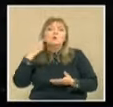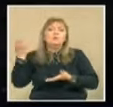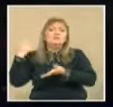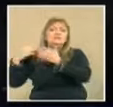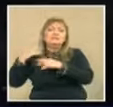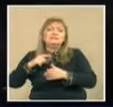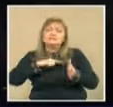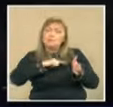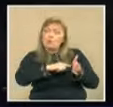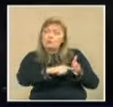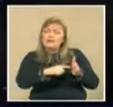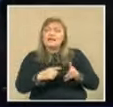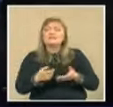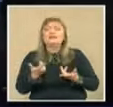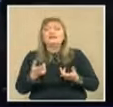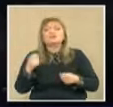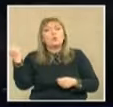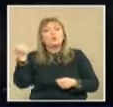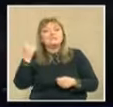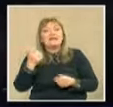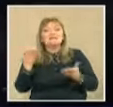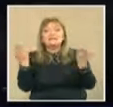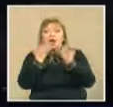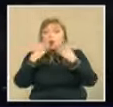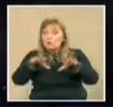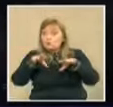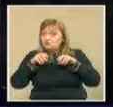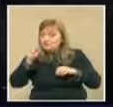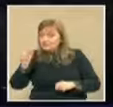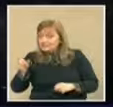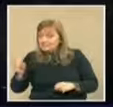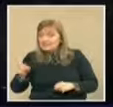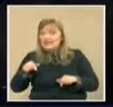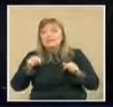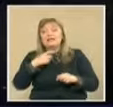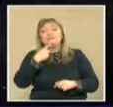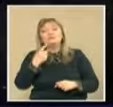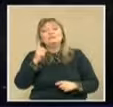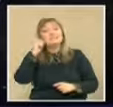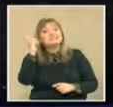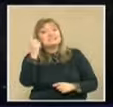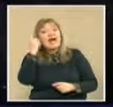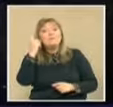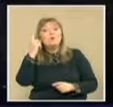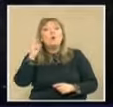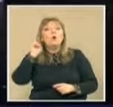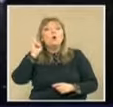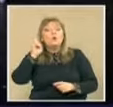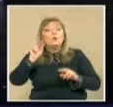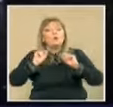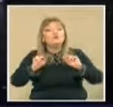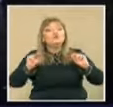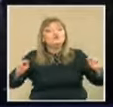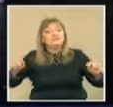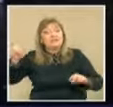начини, най-вече с концерти на ученици, но тази година решихме да е наистина символично. Учителите, само учителите. Само учителите, точно така.